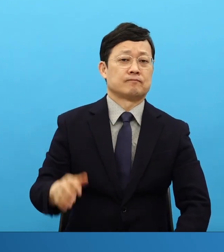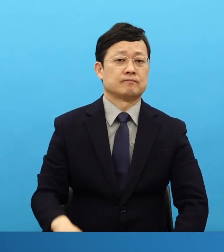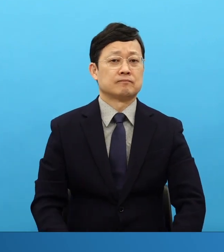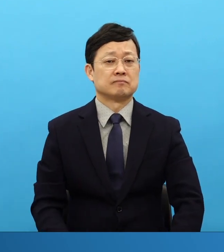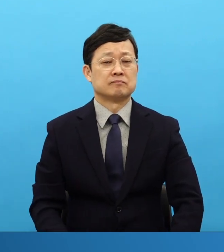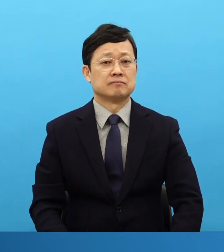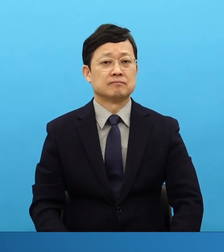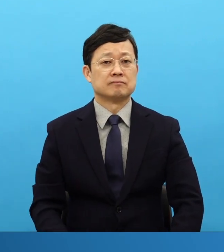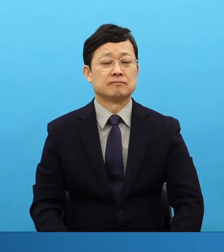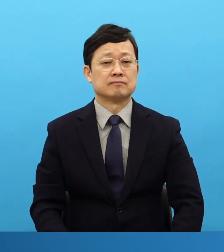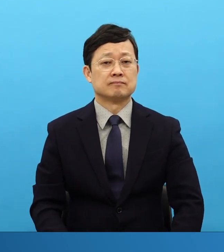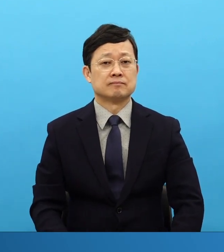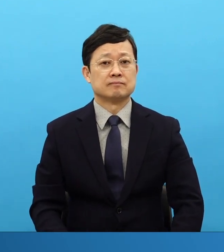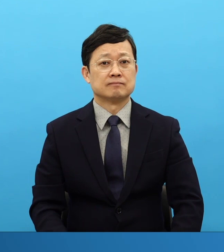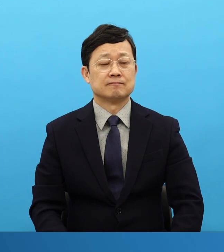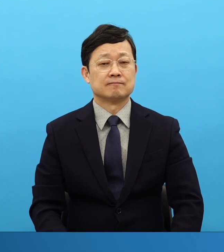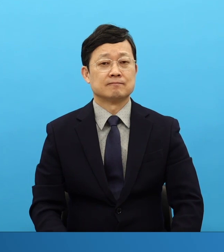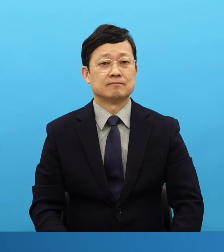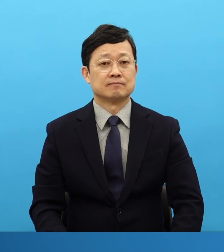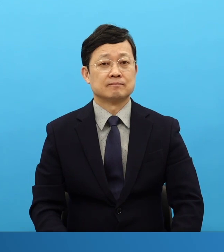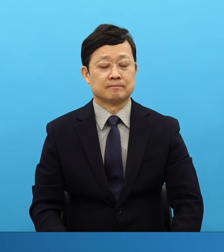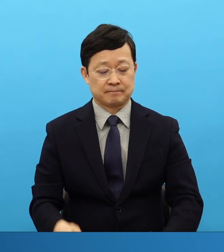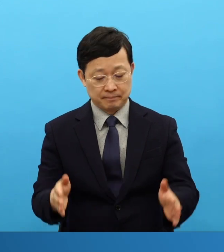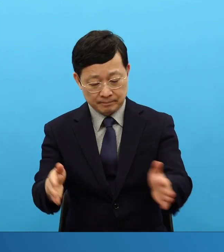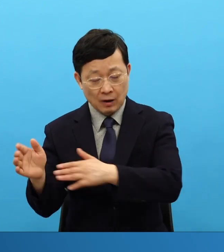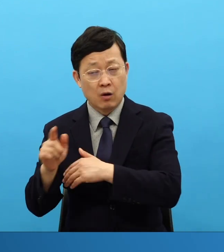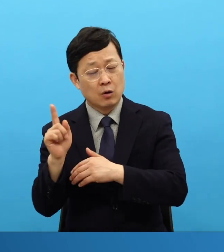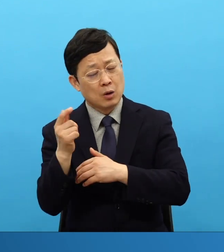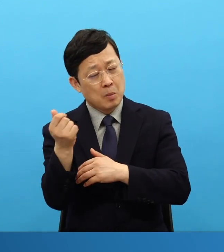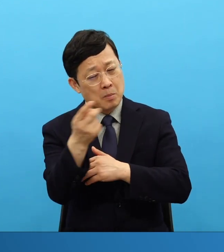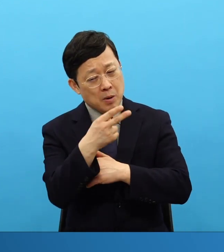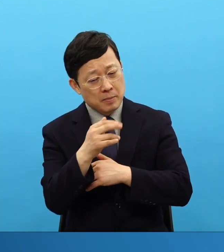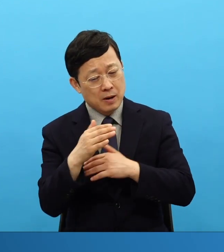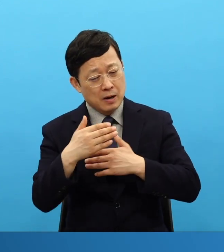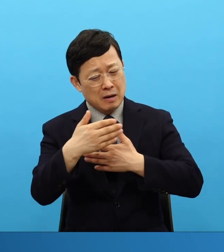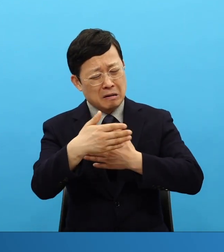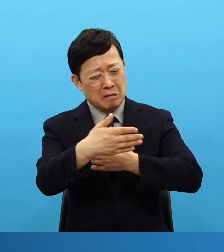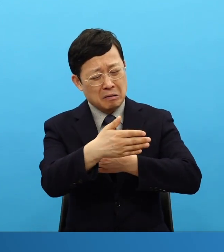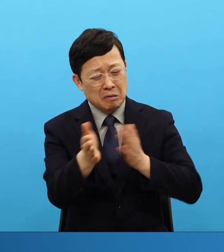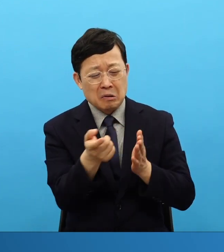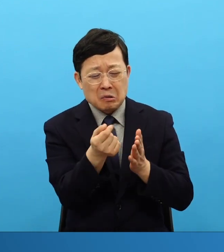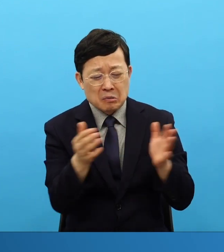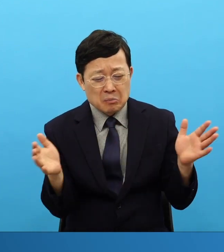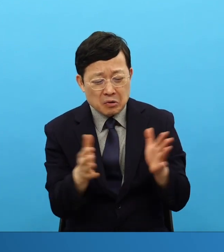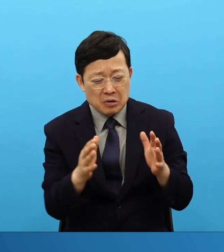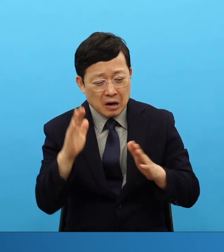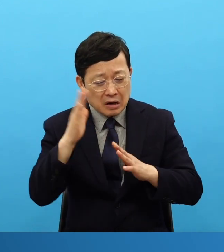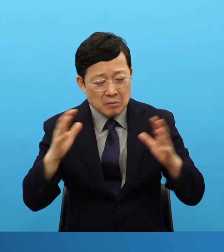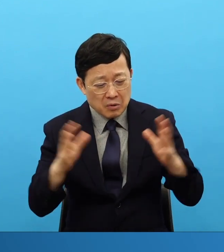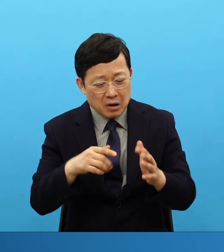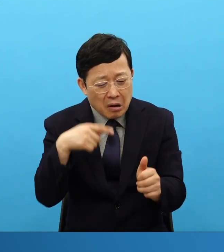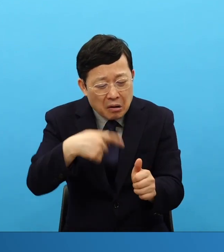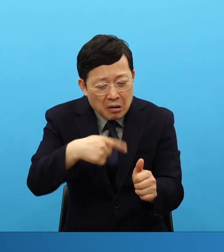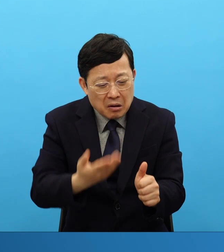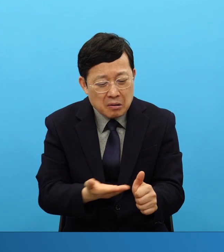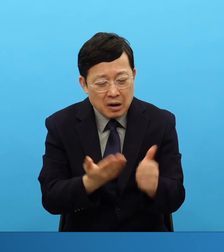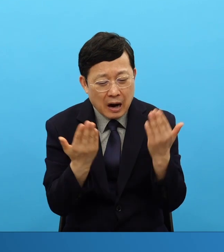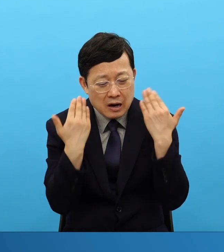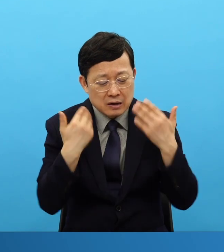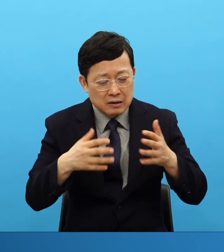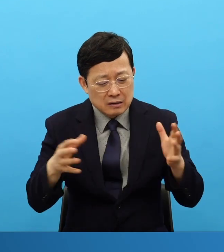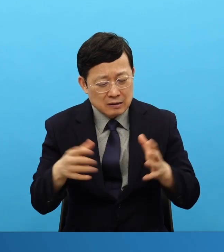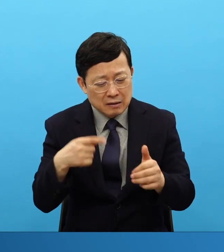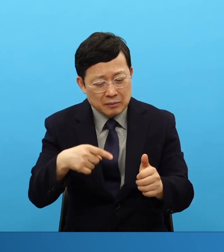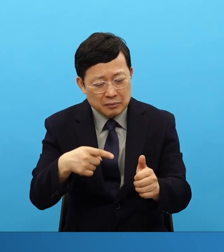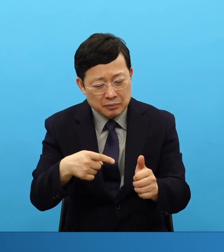모여가지고 어떤 분들이 학교를 시작했어요. And so they gathered together in a storage room and they established the school. 거기에 미국